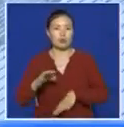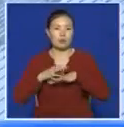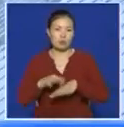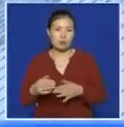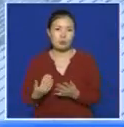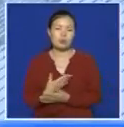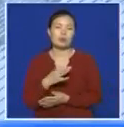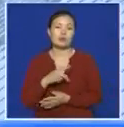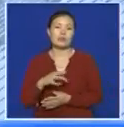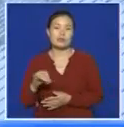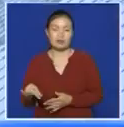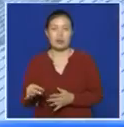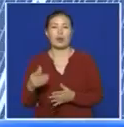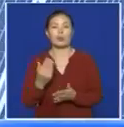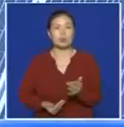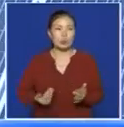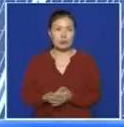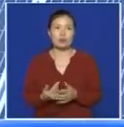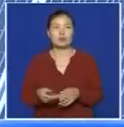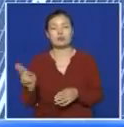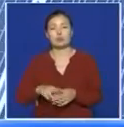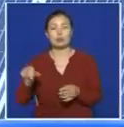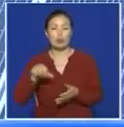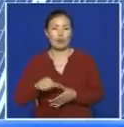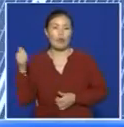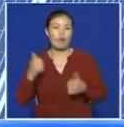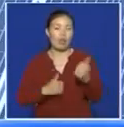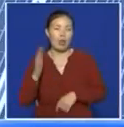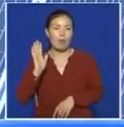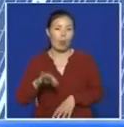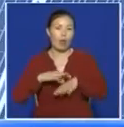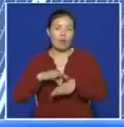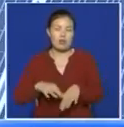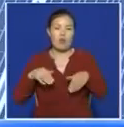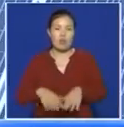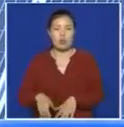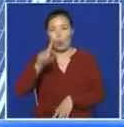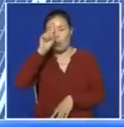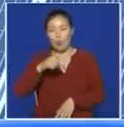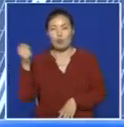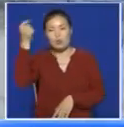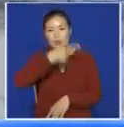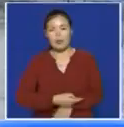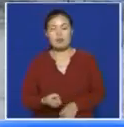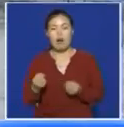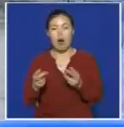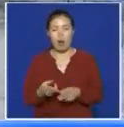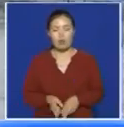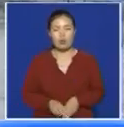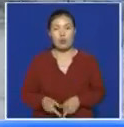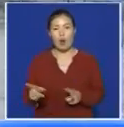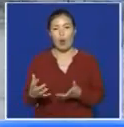востребованные отраслевые тренинги и консультации. Также у участников фестиваля будет возможность узнать об успешных примерах,